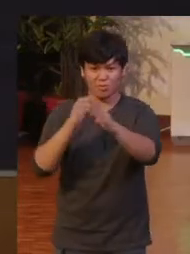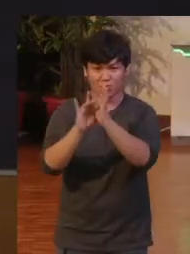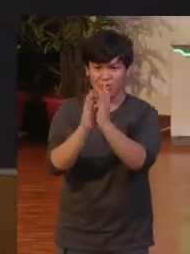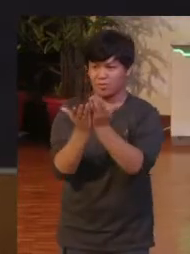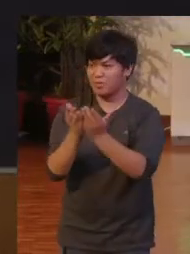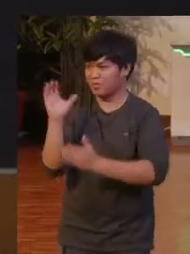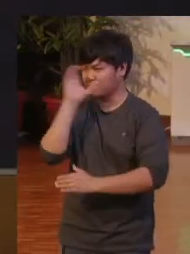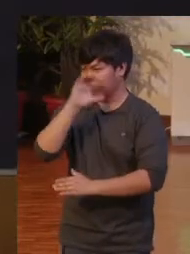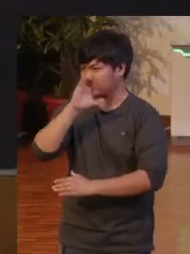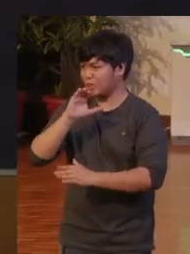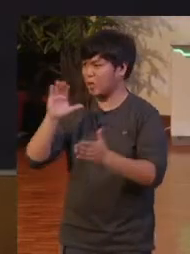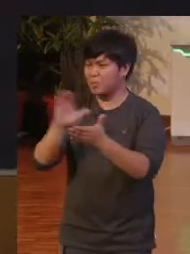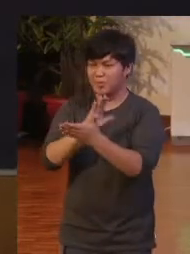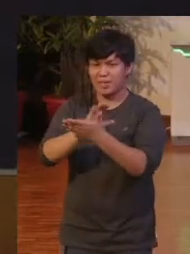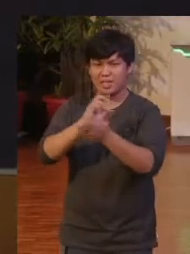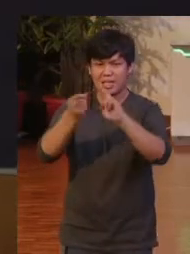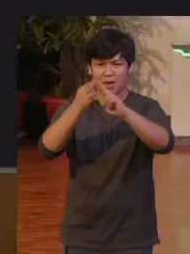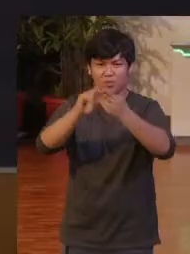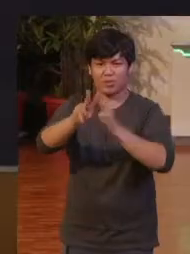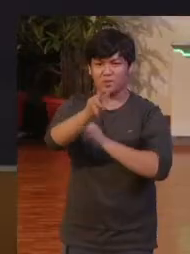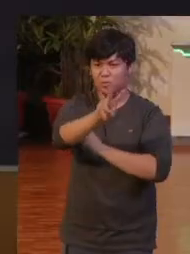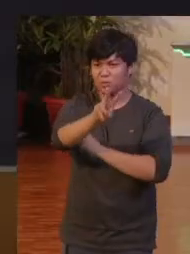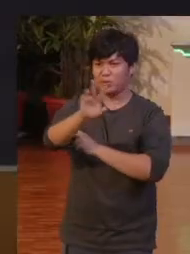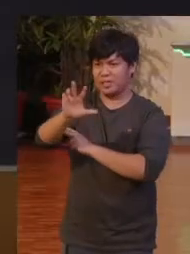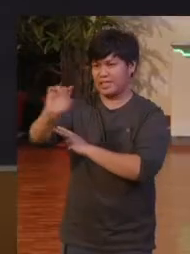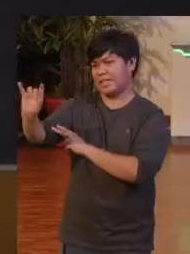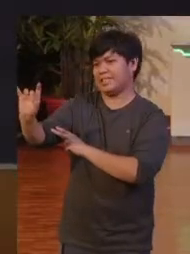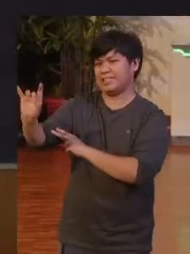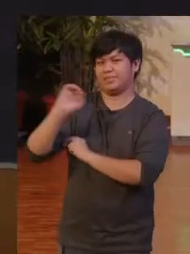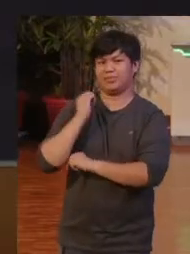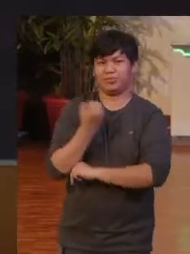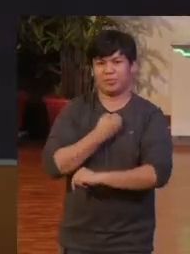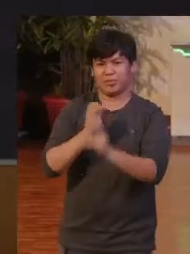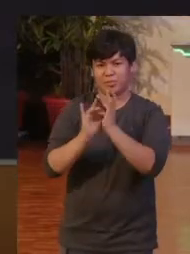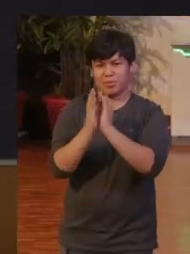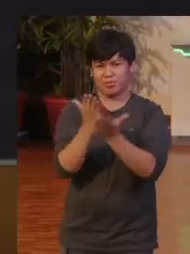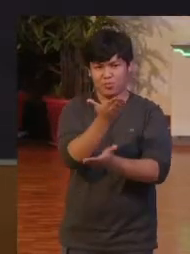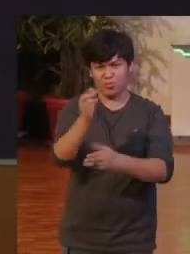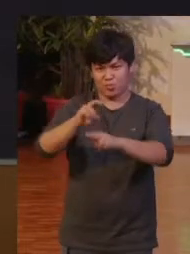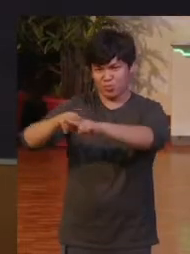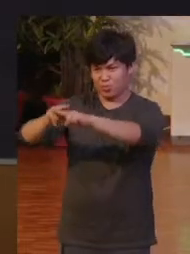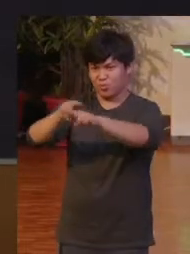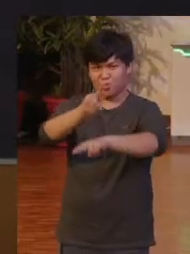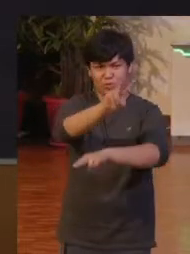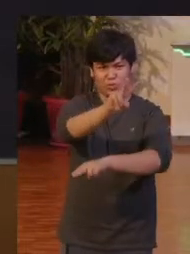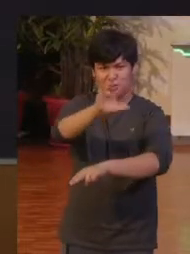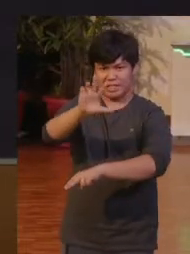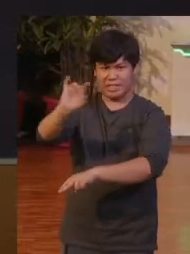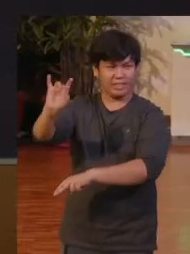Matatagpuan natin siya sa page 238 ng ating Pew Bible.